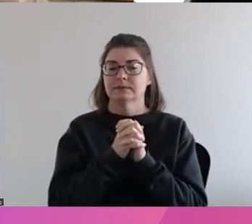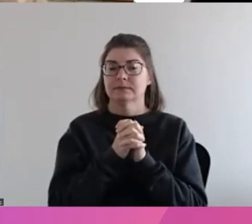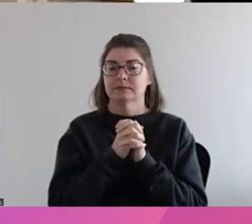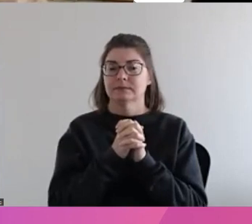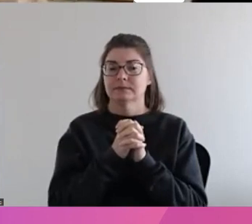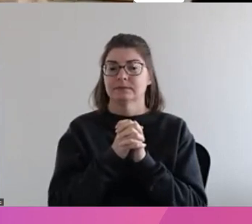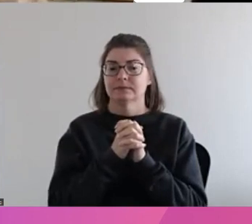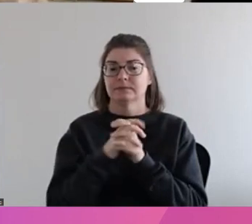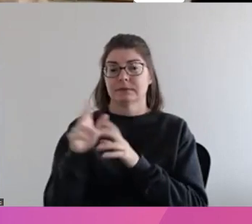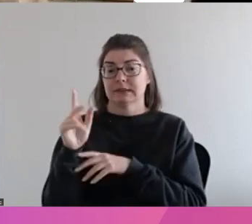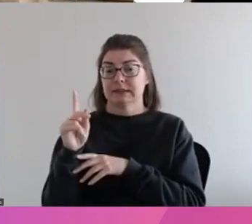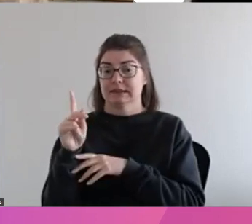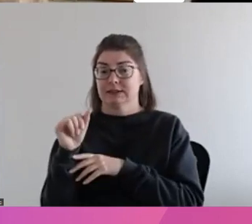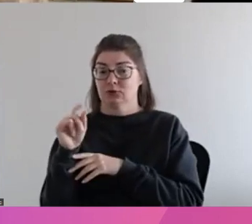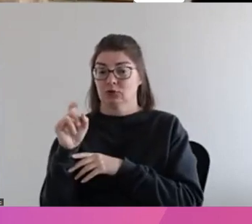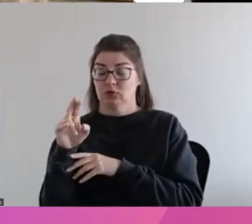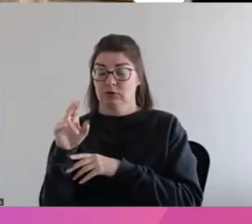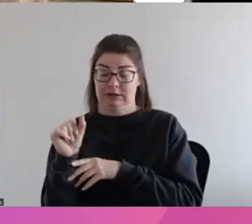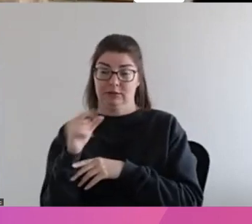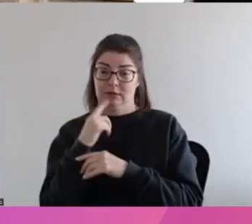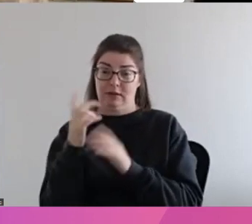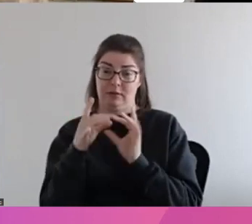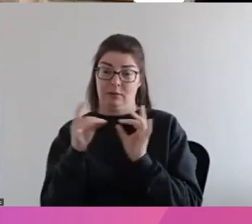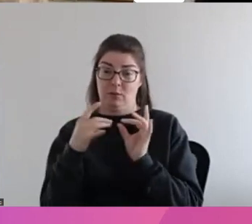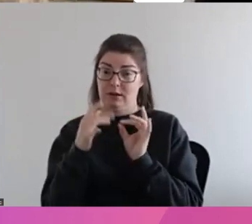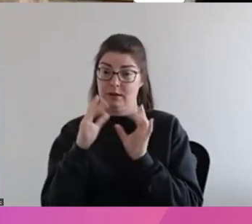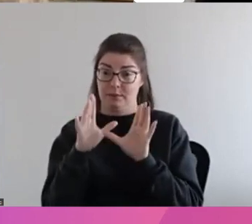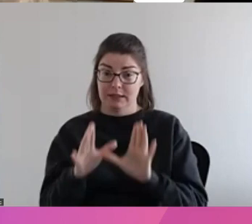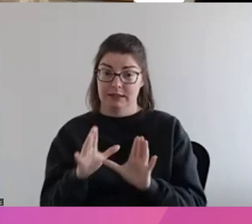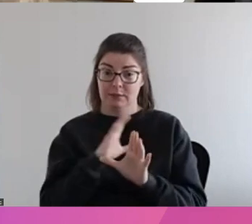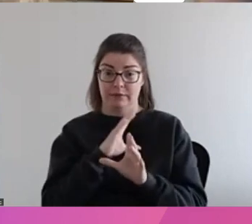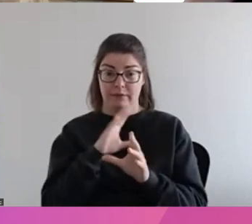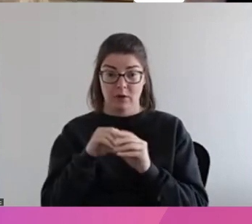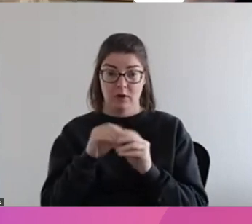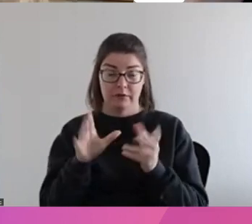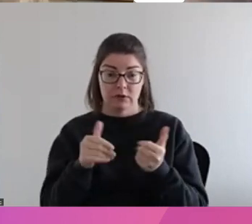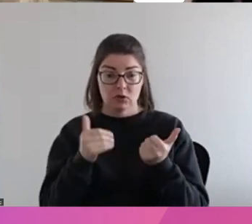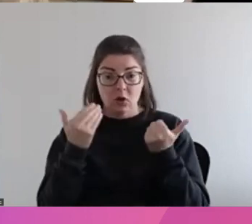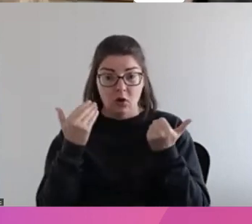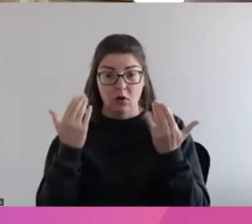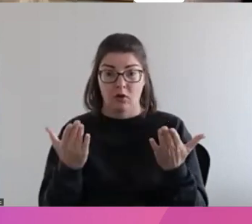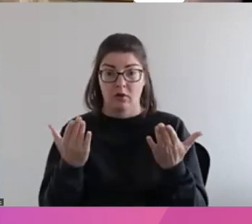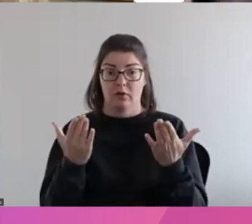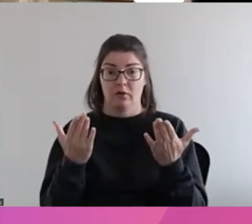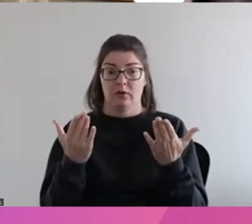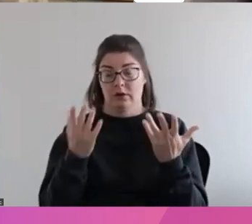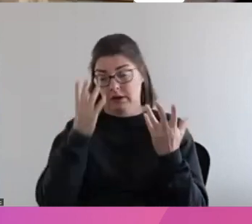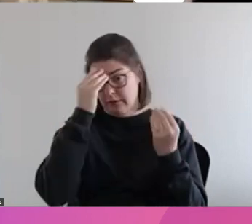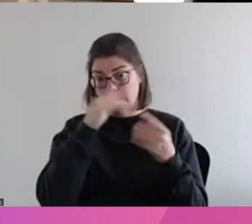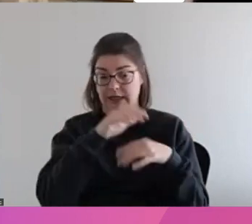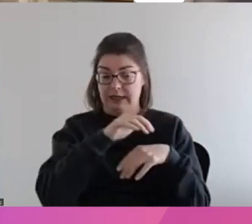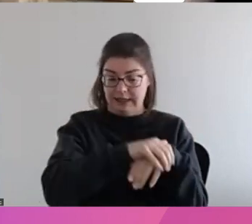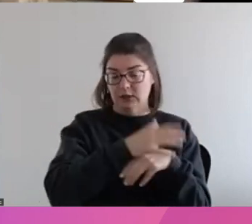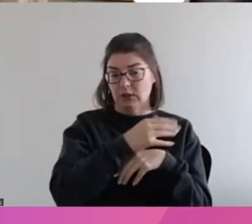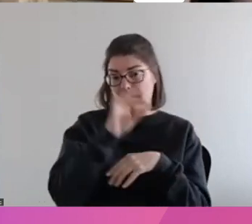cela. Et je dois dire que c'est vraiment formidable de pouvoir